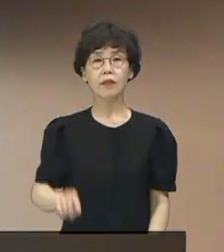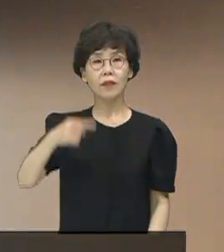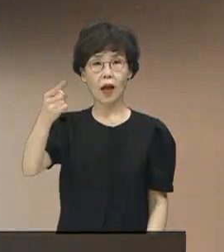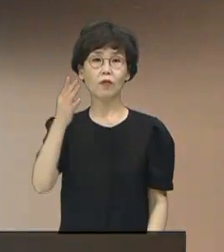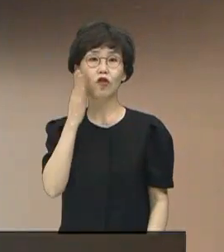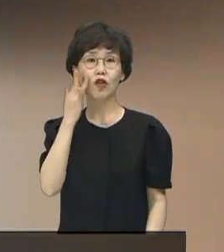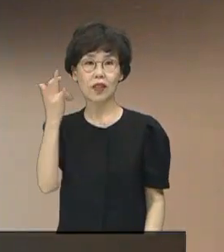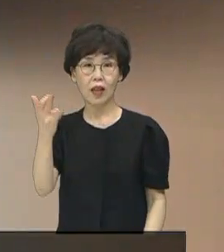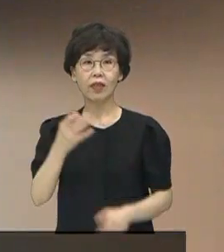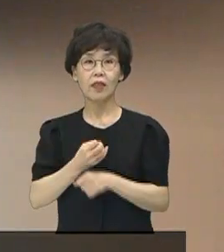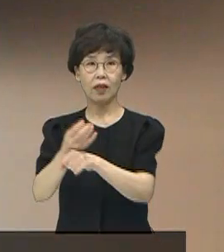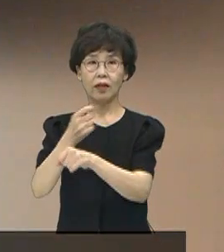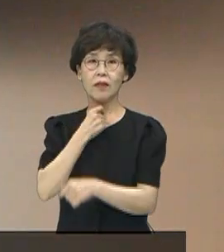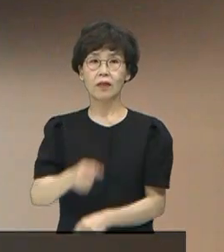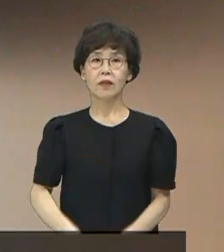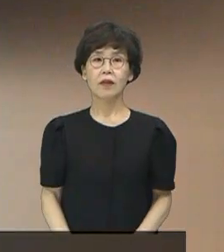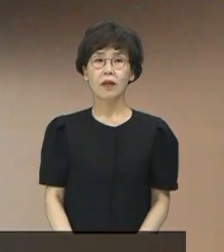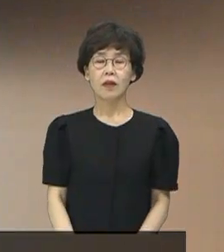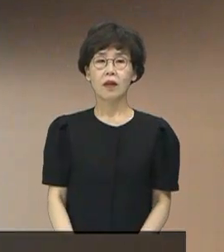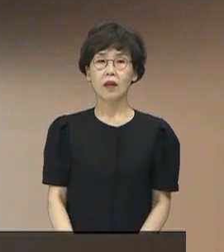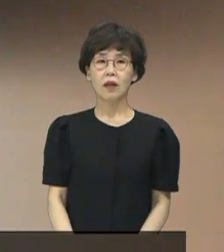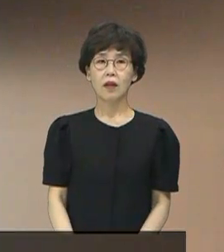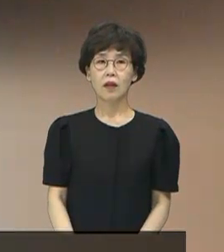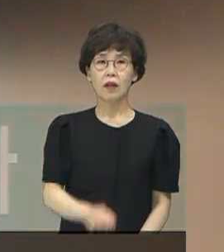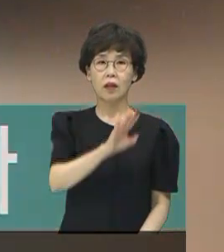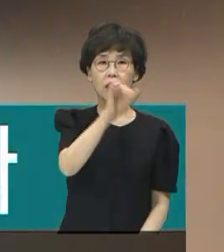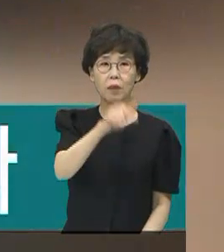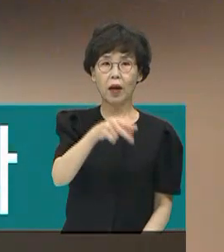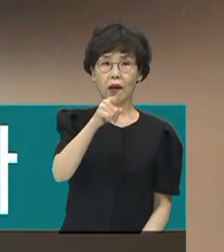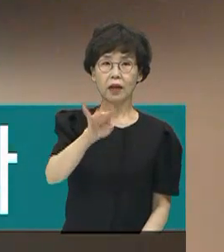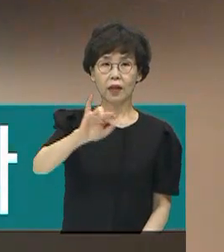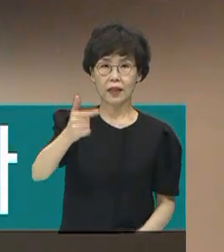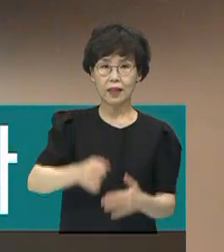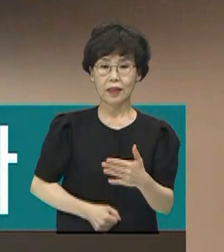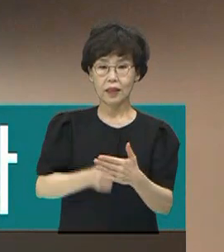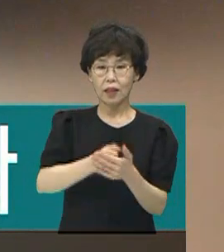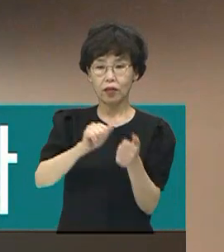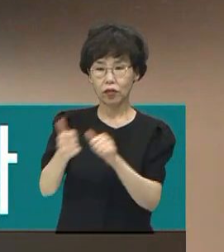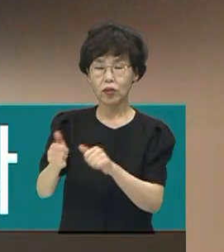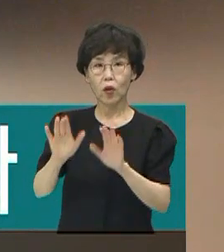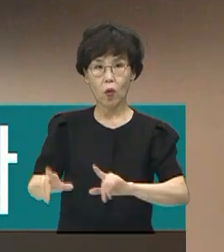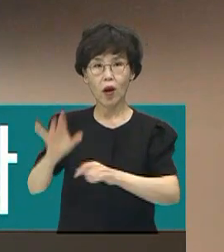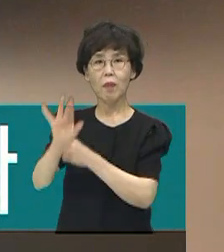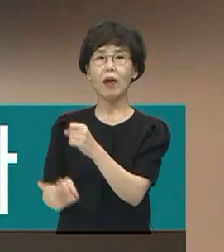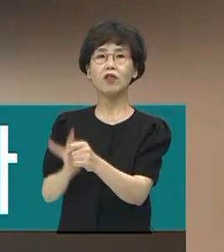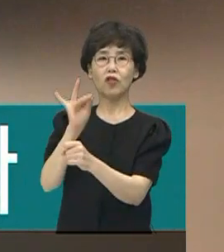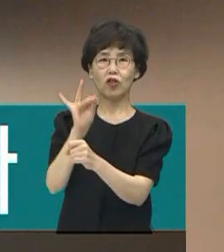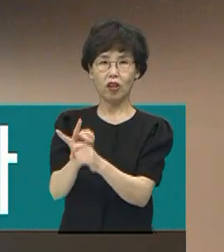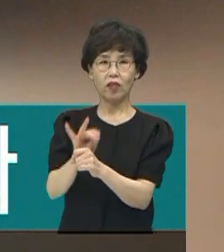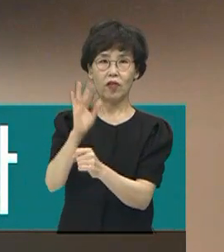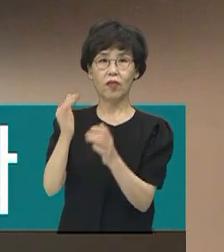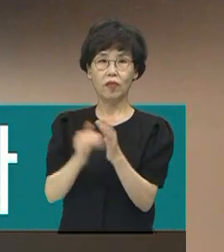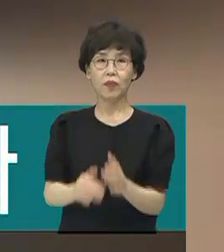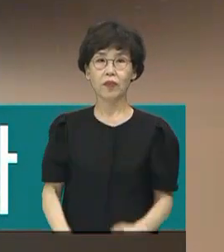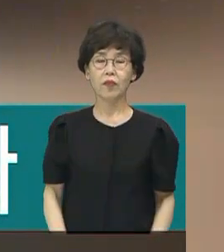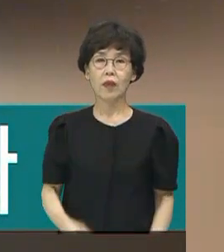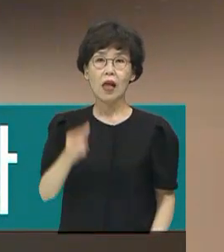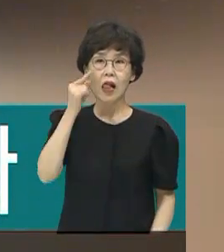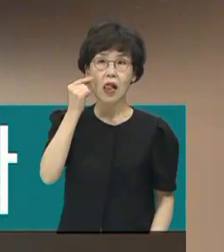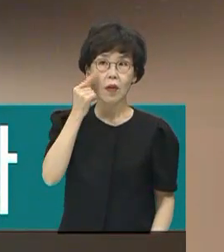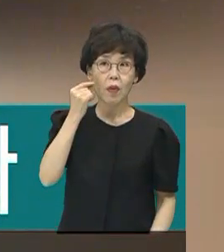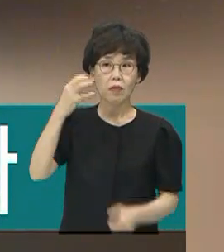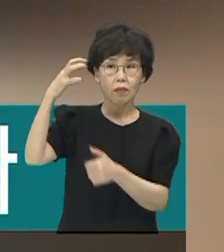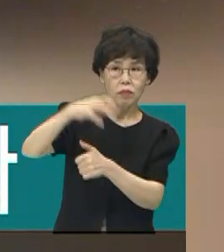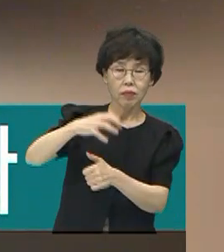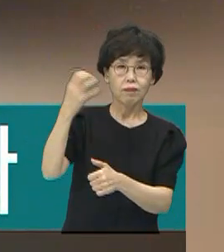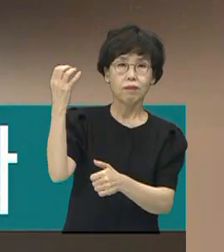이어서 울산에서 전해드립니다. 고헌 박상진 의사가 순국한 지 올해로 100주년을 맞았습니다. 일제 굴하지